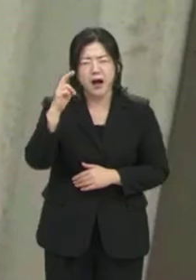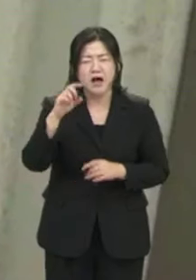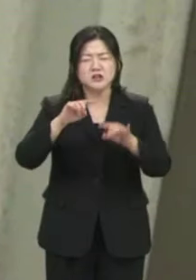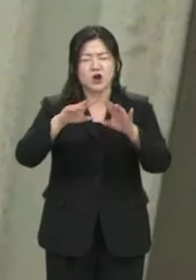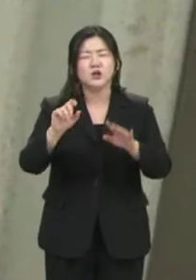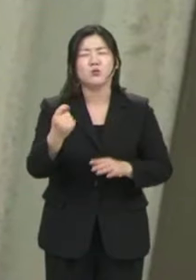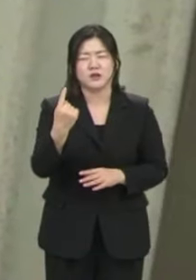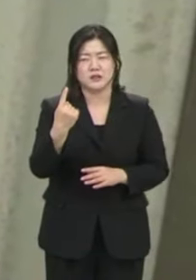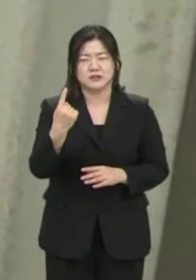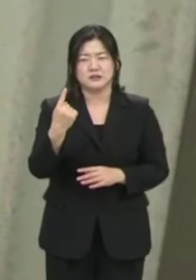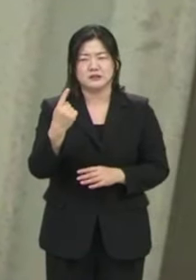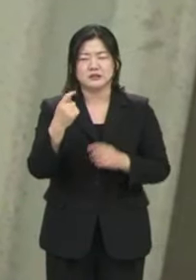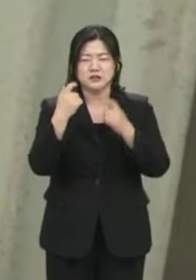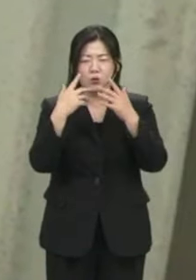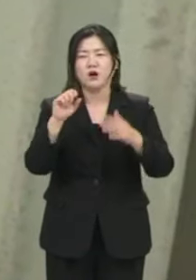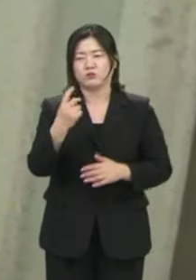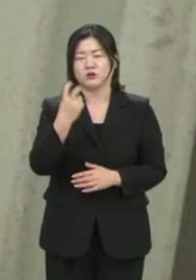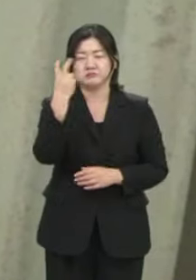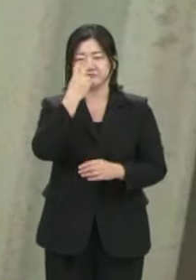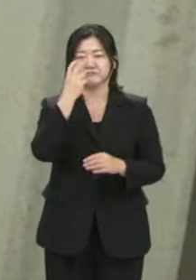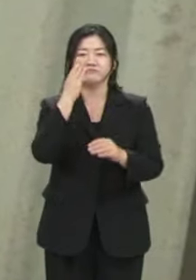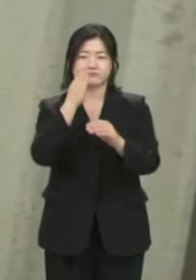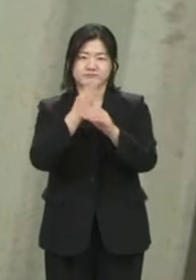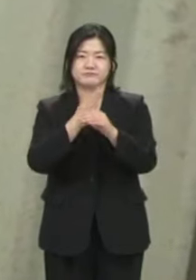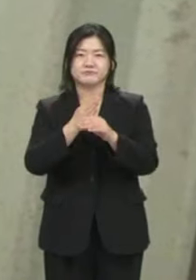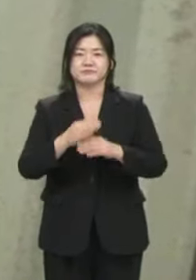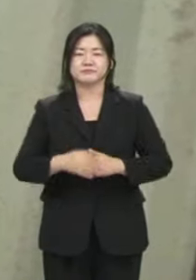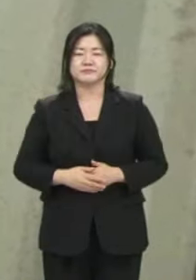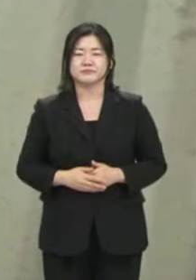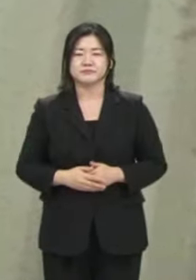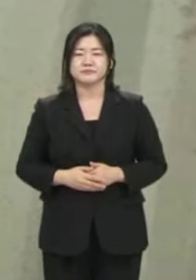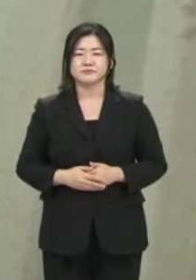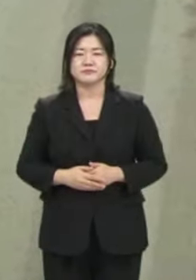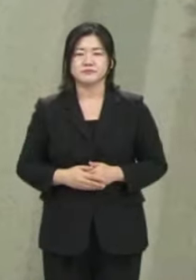전기적 요인으로 인한 화제로 보고 정확한 경의를 조사하고 있습니다